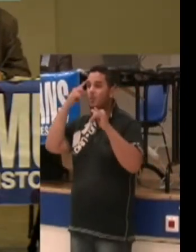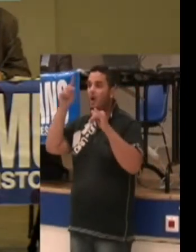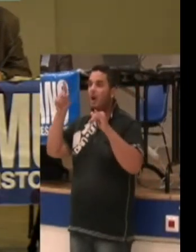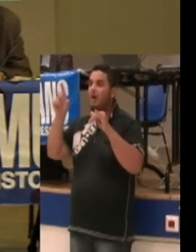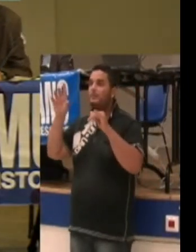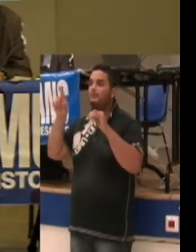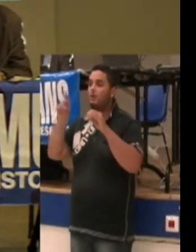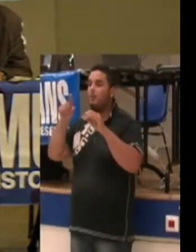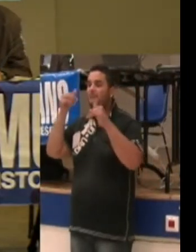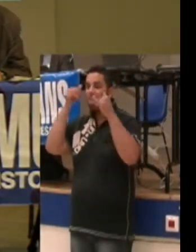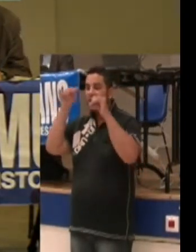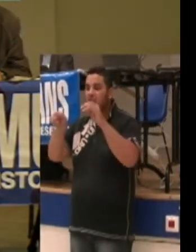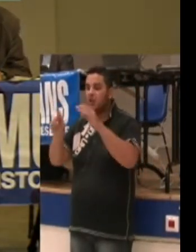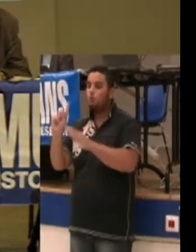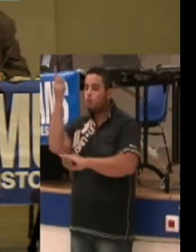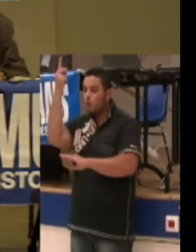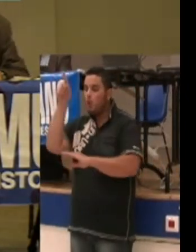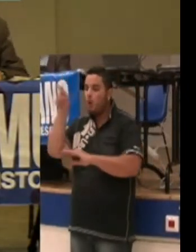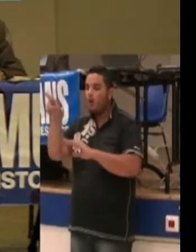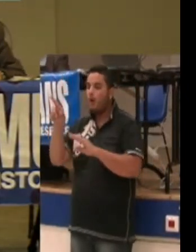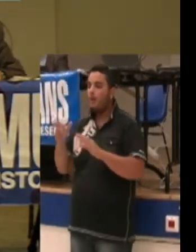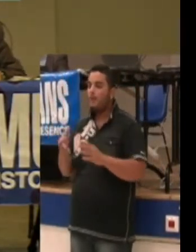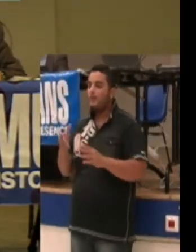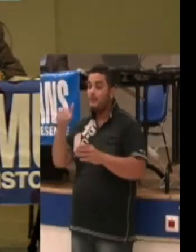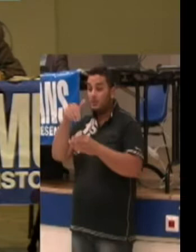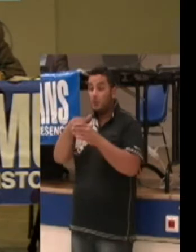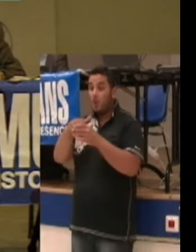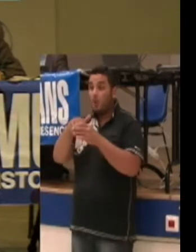sur le Baqarah, Allah subhanahu wa ta'ala, il va parler de Bani Israël.